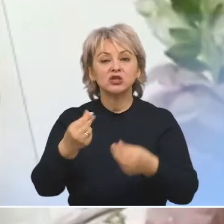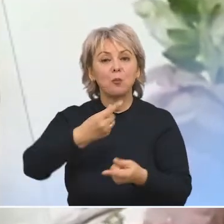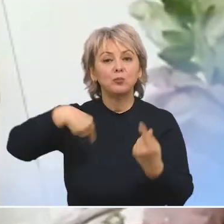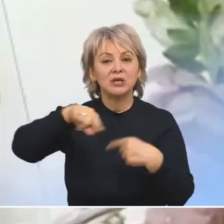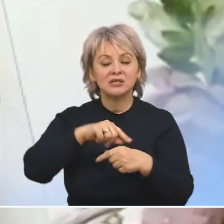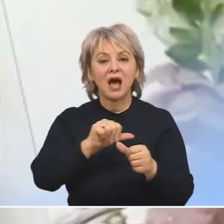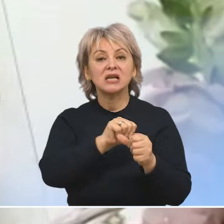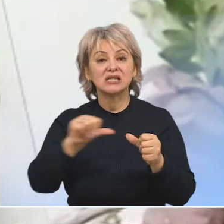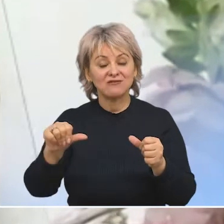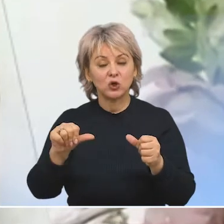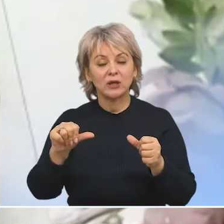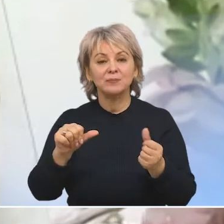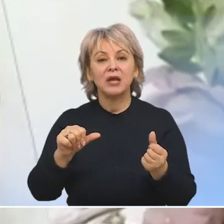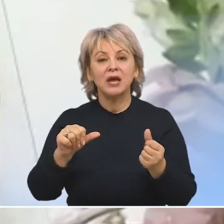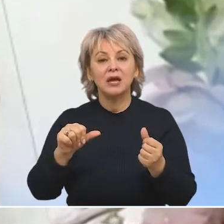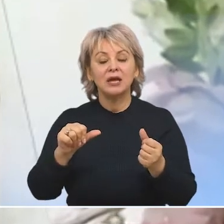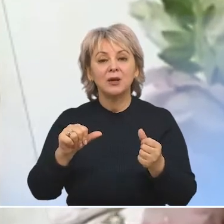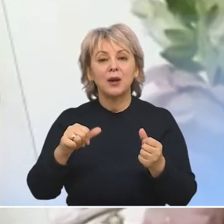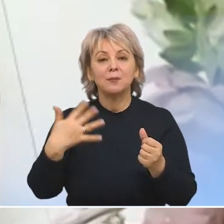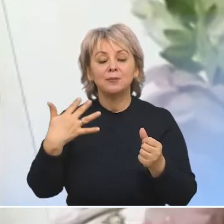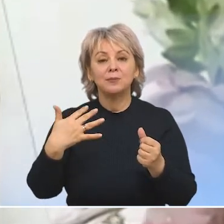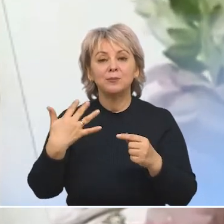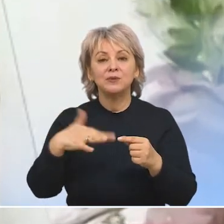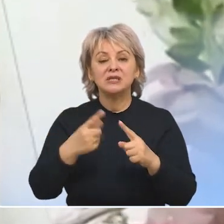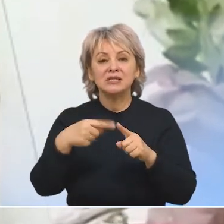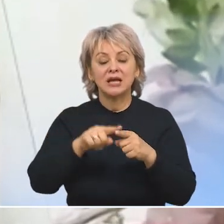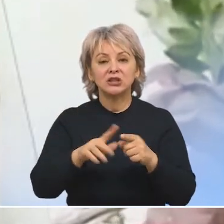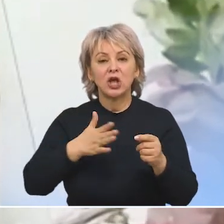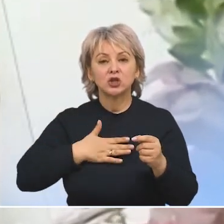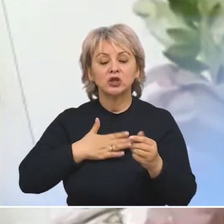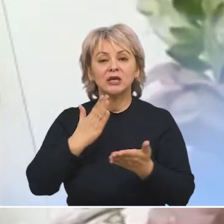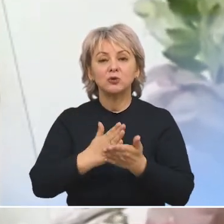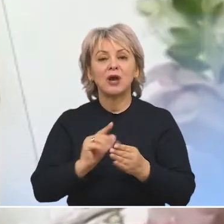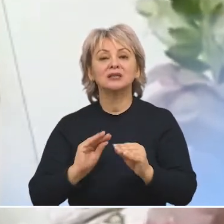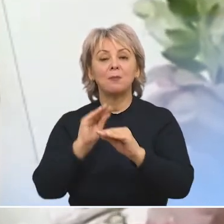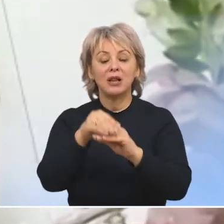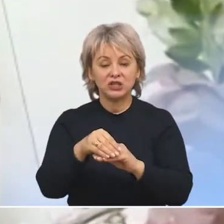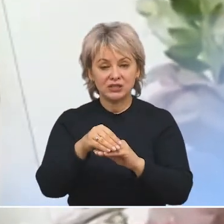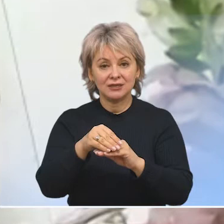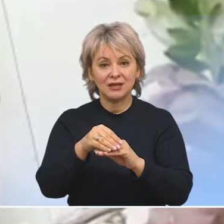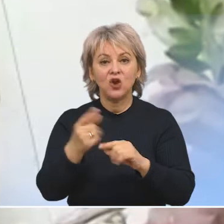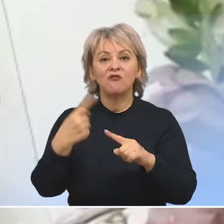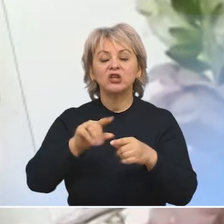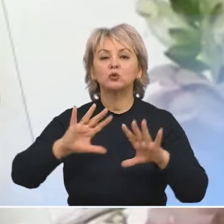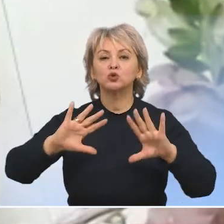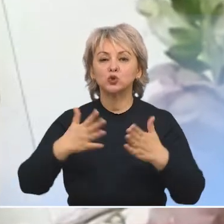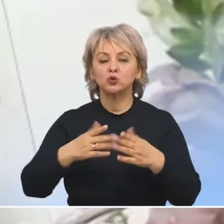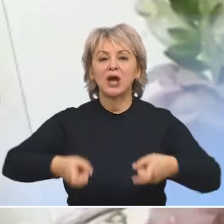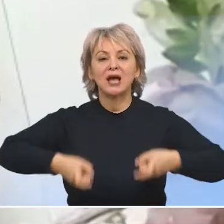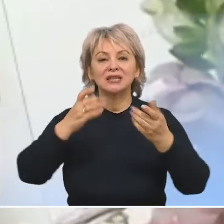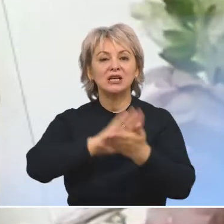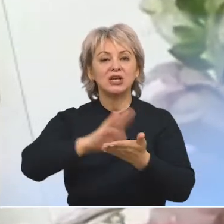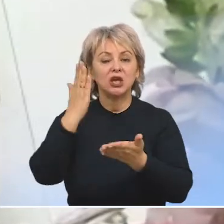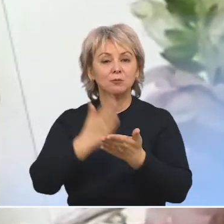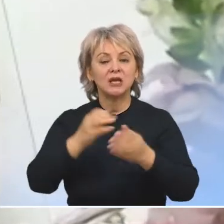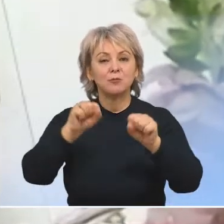бизнес, основной имеется в виду. 55-е акведы наши гостиничные, они идут как дополнительные. В этом случае отель